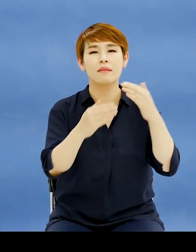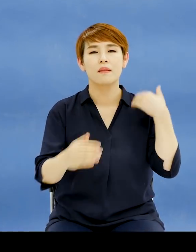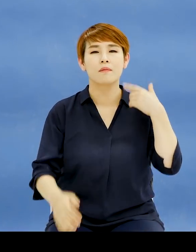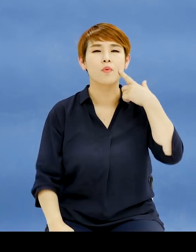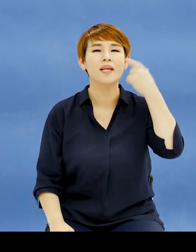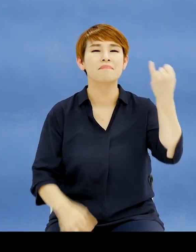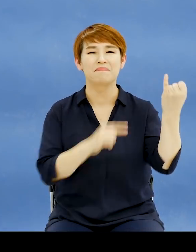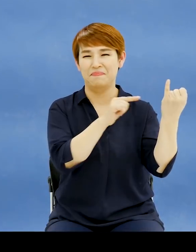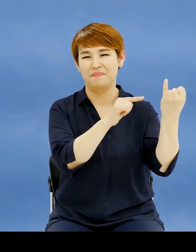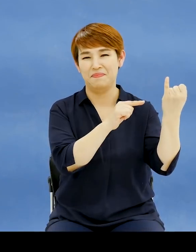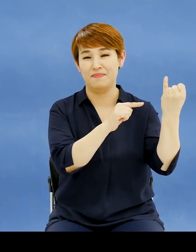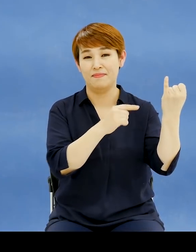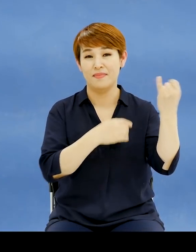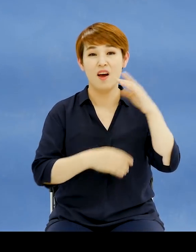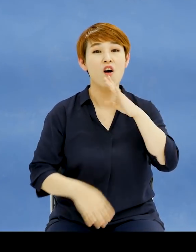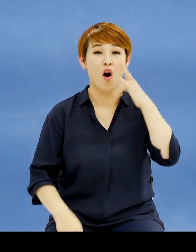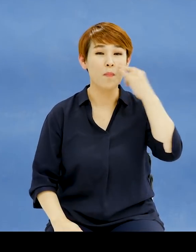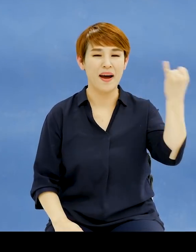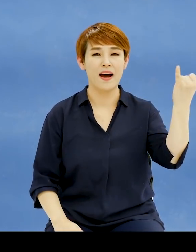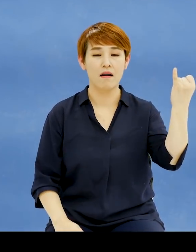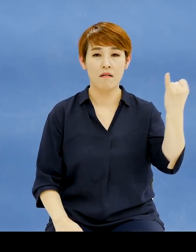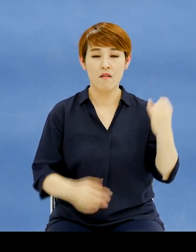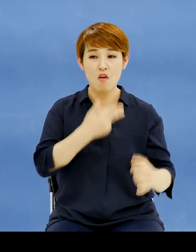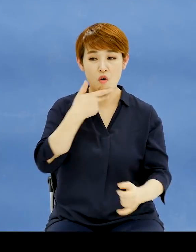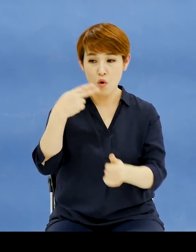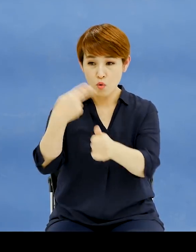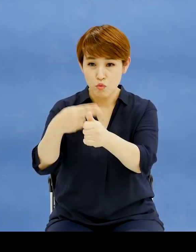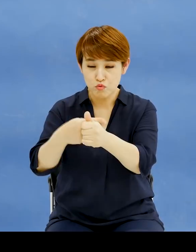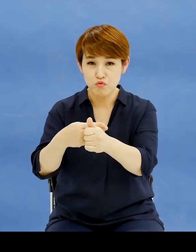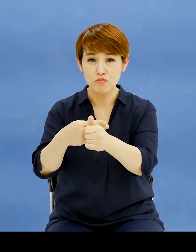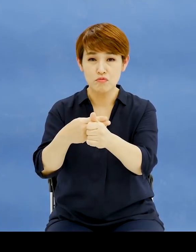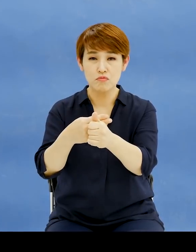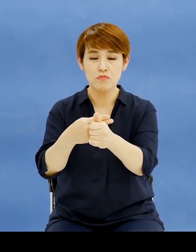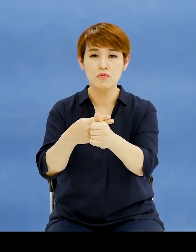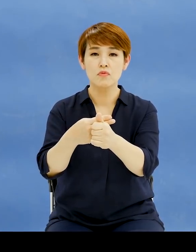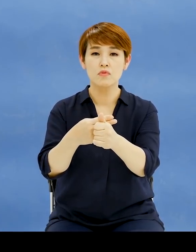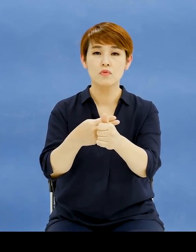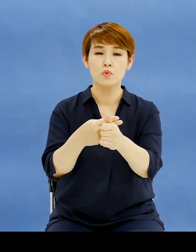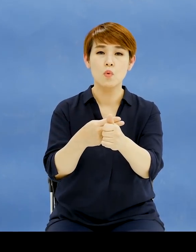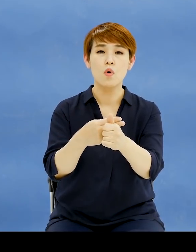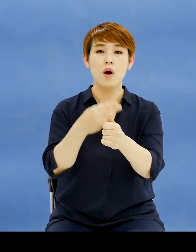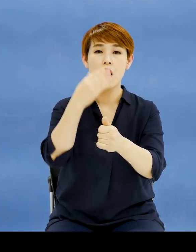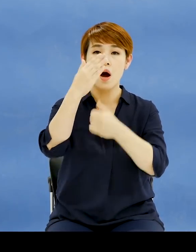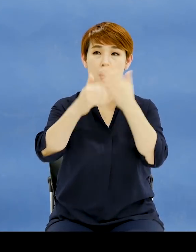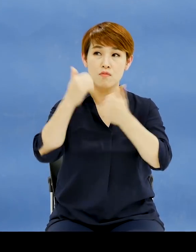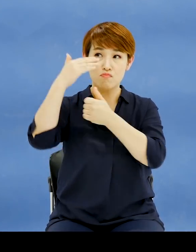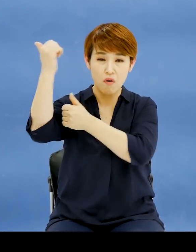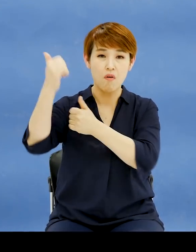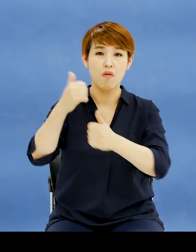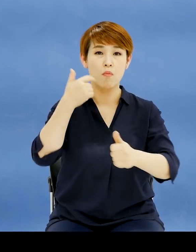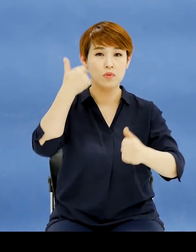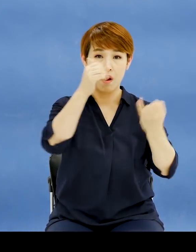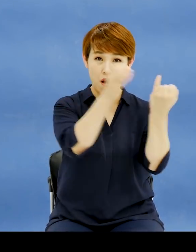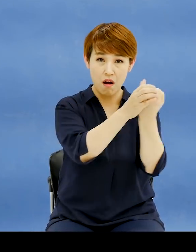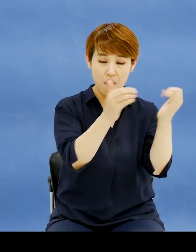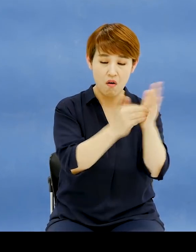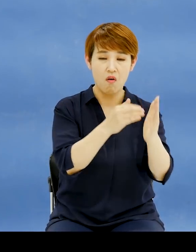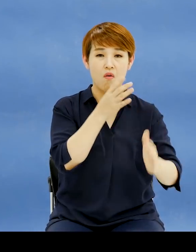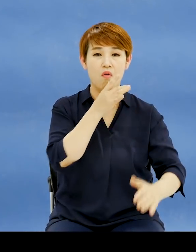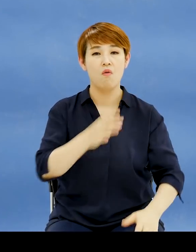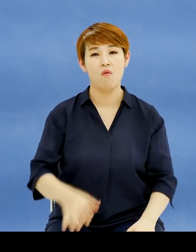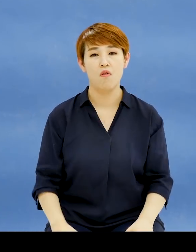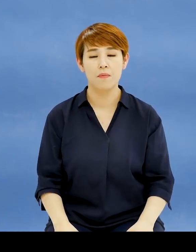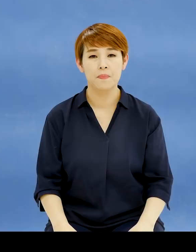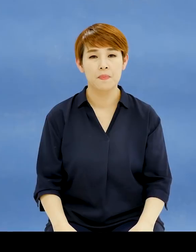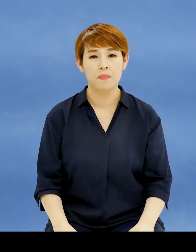영동제일교회 담임 목사님. 목사님이셨어요. 네. 그러니까 아까 그 영문학과 교수님이라고 하셨는데 네, 그 글 쓰셨다가 하나님의 네. 콜링으로 목사님이 되신. 아, 요 스토리도